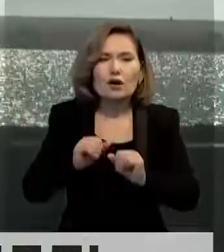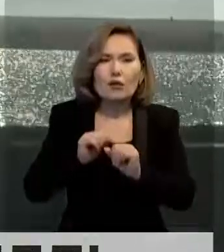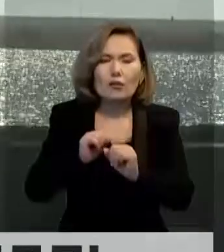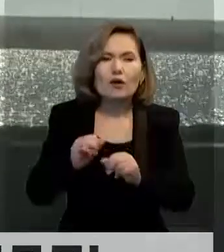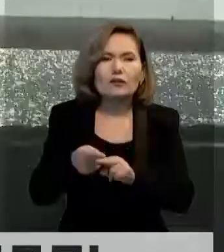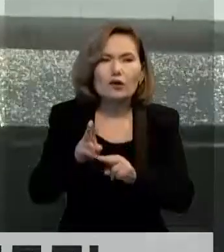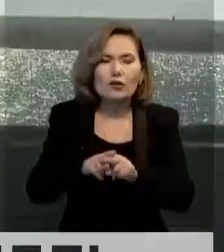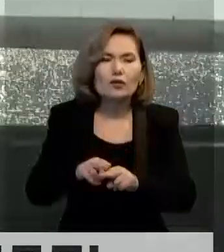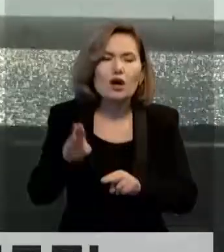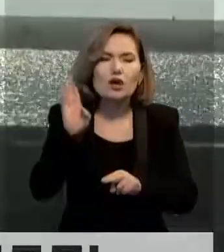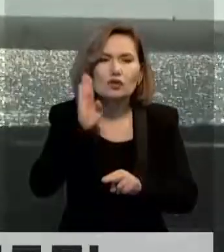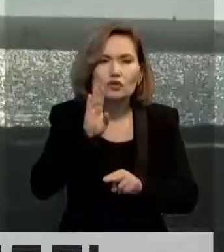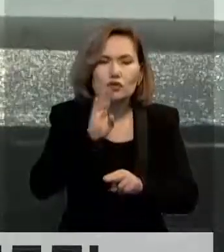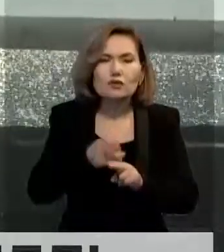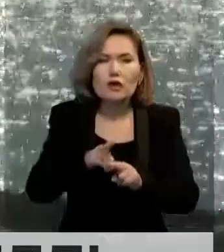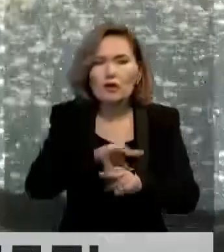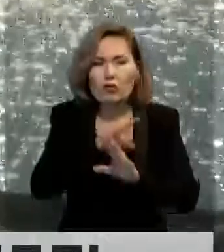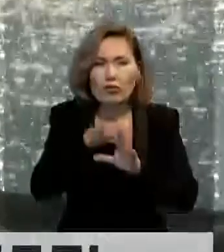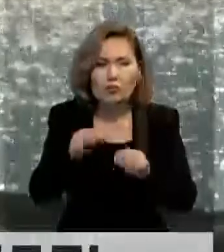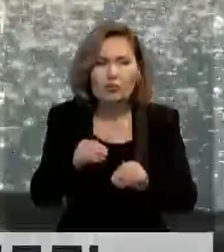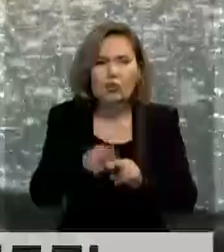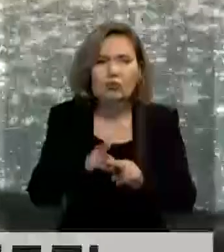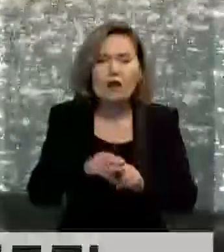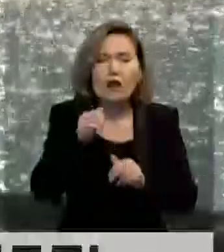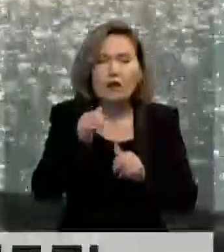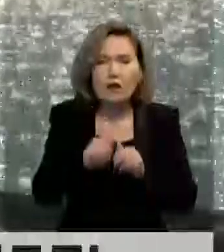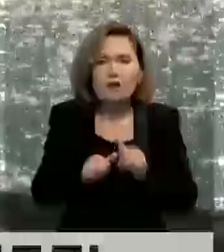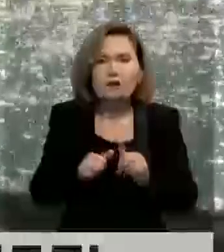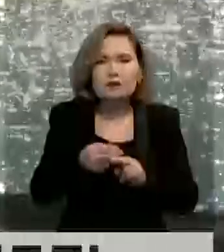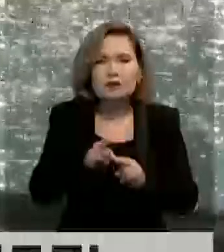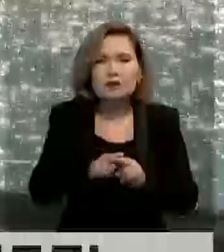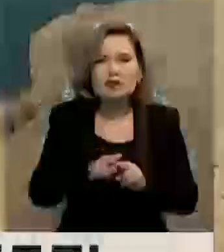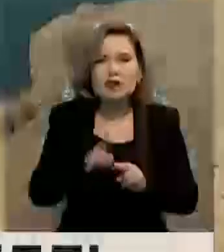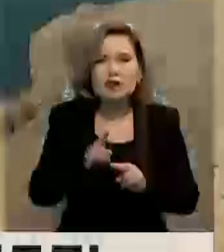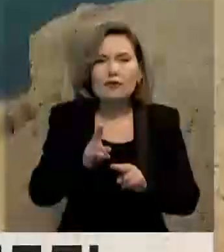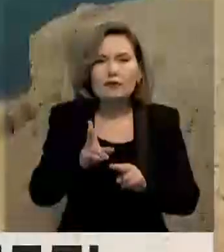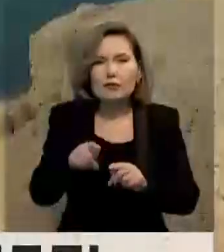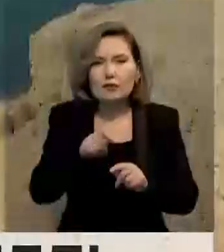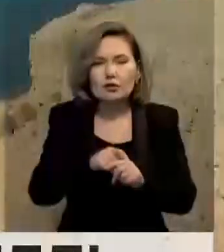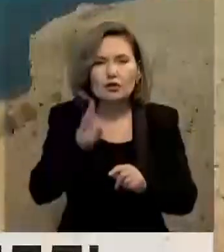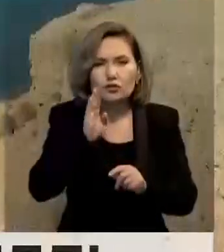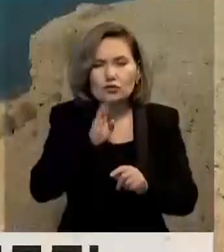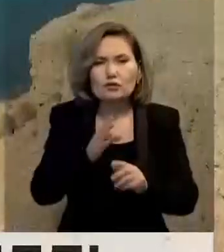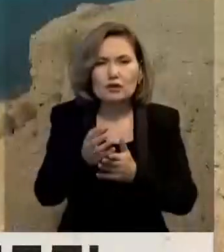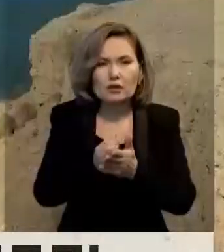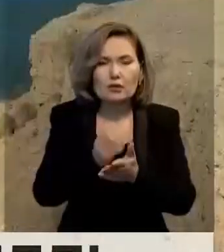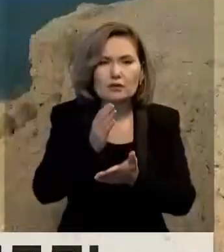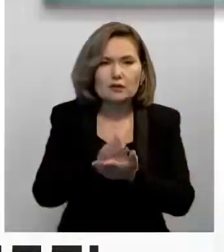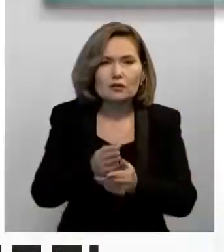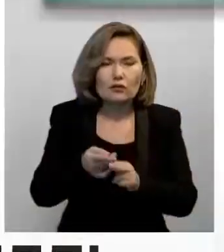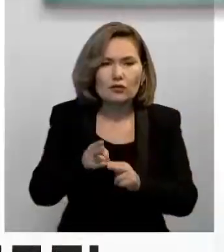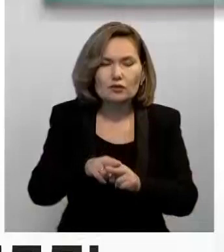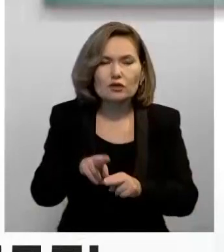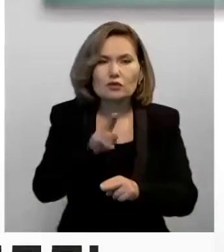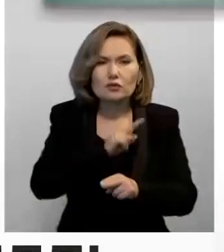басталғанмен теңізге секундына 5 текше метрден астам су түсіп тұр. Ол үшін Қарашалан көлі арқылы бірнеше су арнасы іске қосылған.